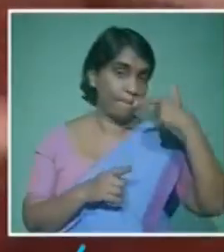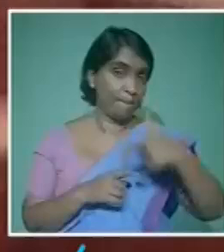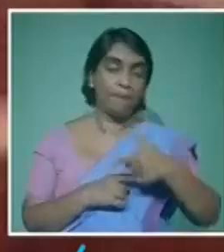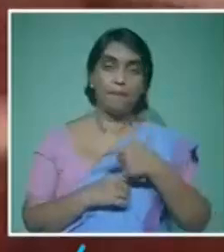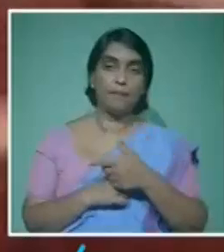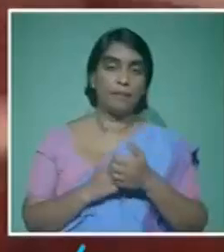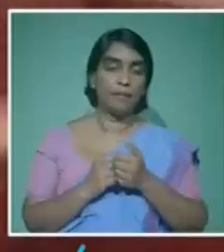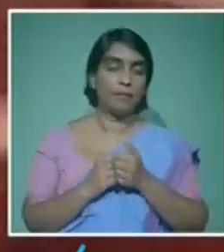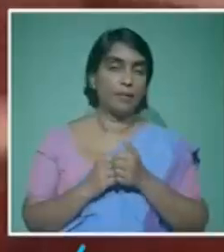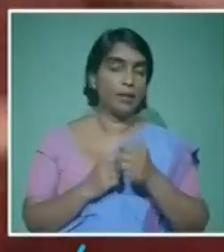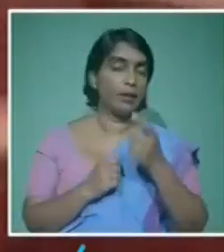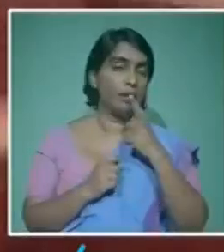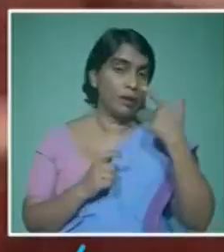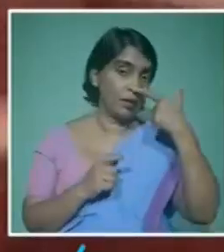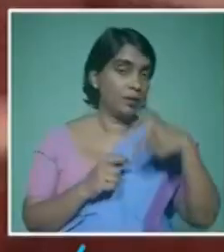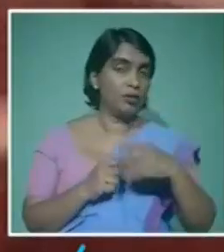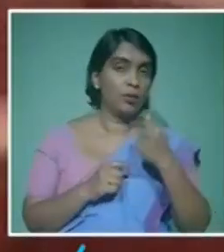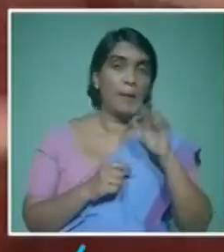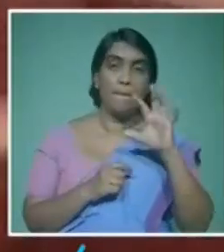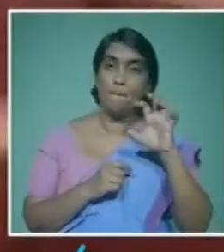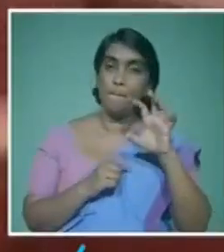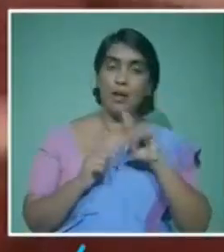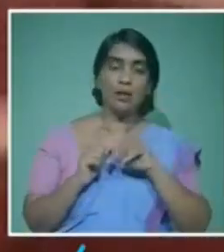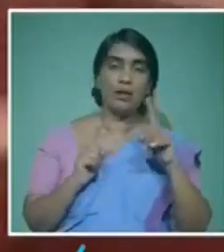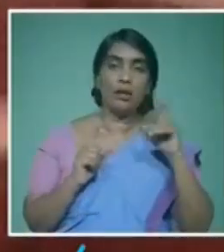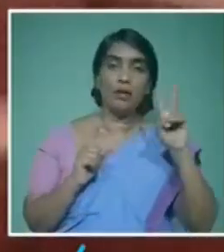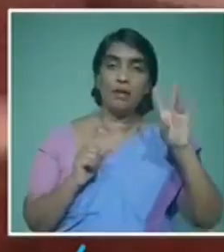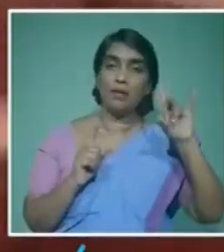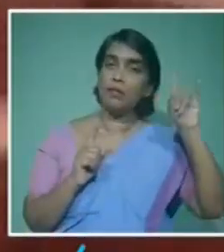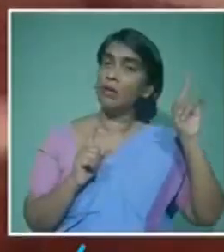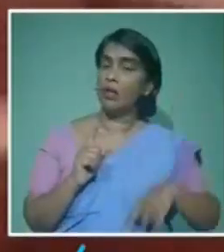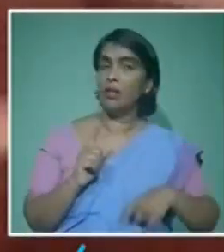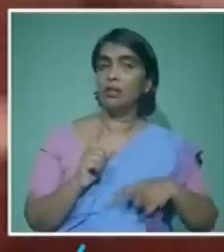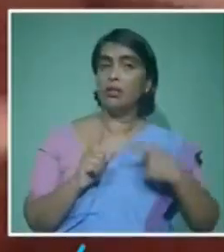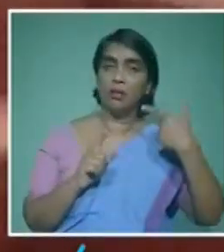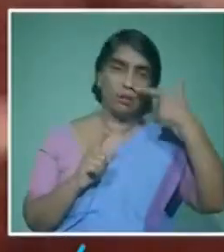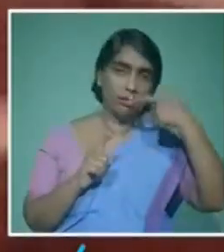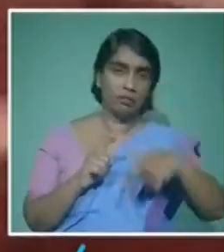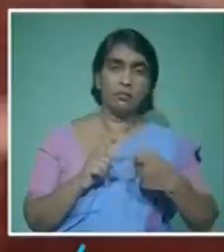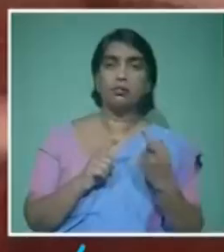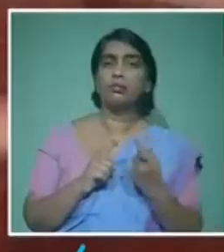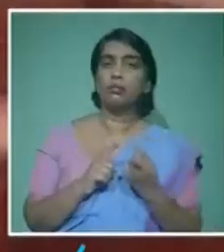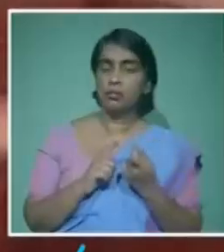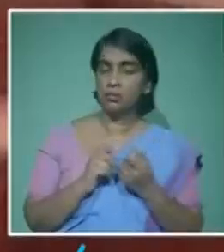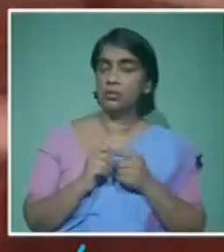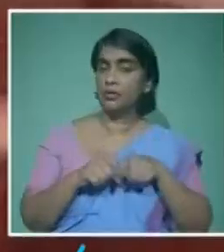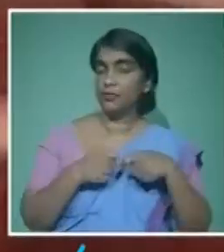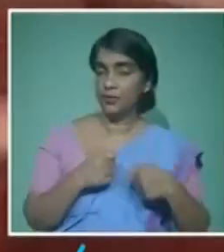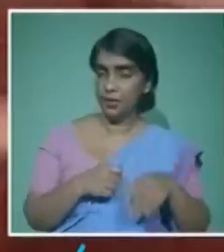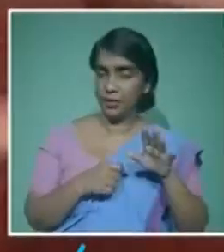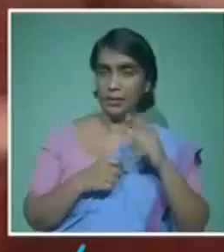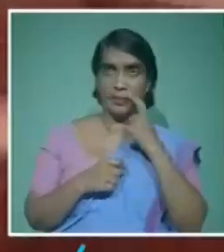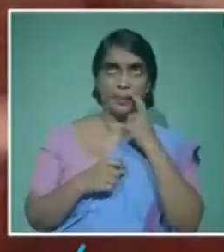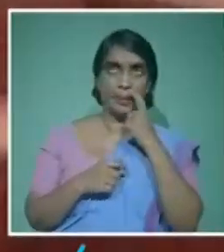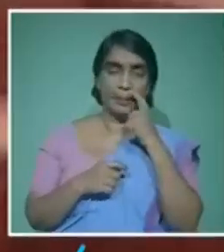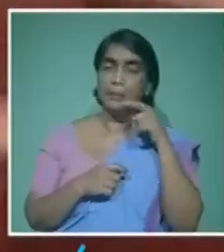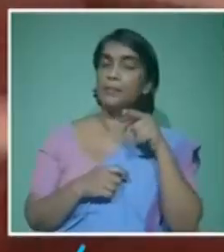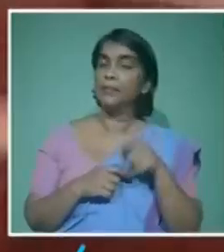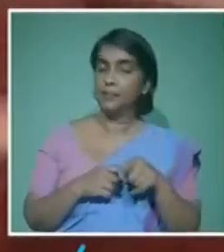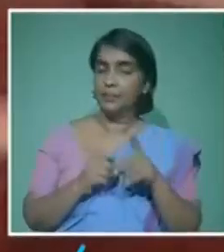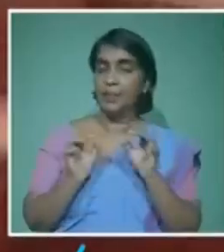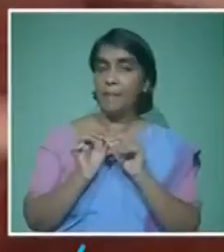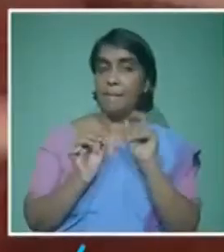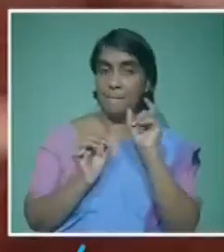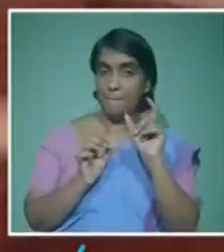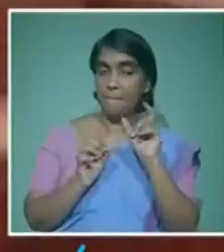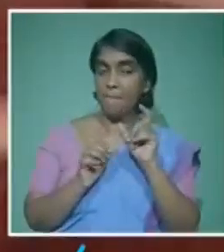முதல் 25000 ரூபாய் வரையில் செலவாகின்றமை குறிப்பிடத்தக்கது. இந்த மின்கல இயந்திரமானது தற்போது